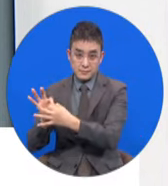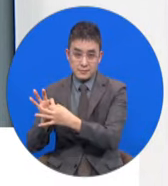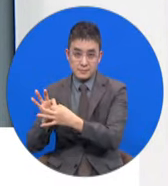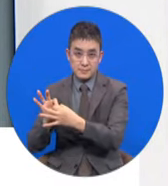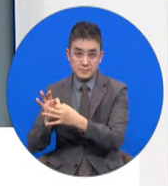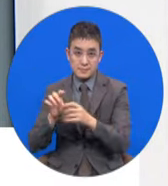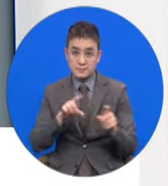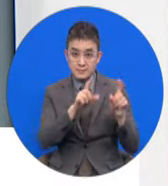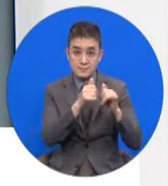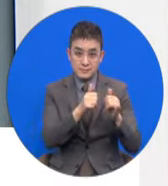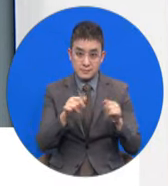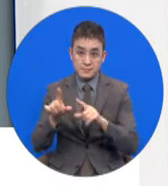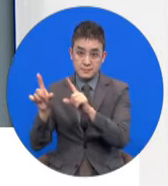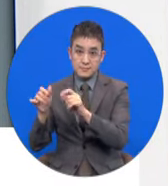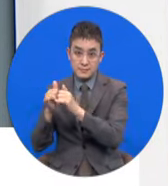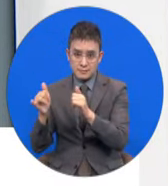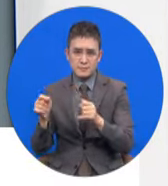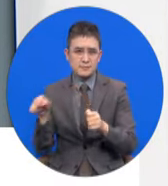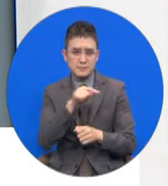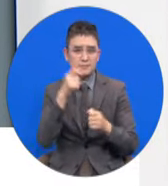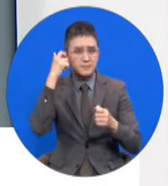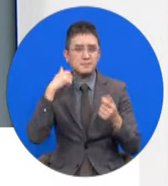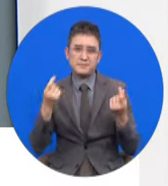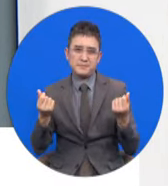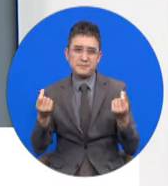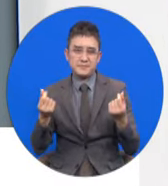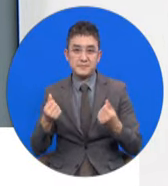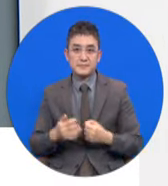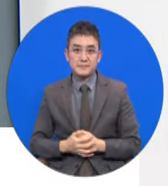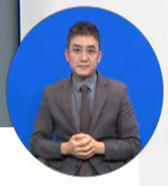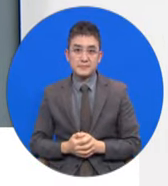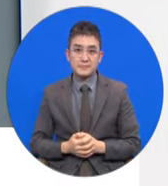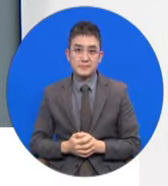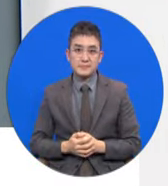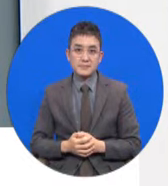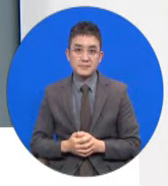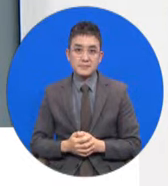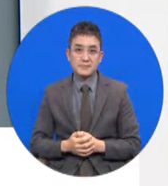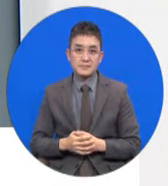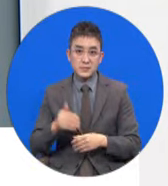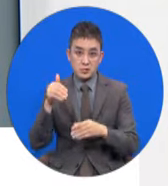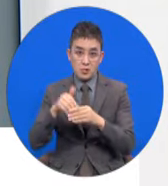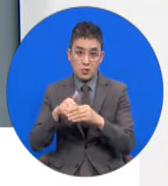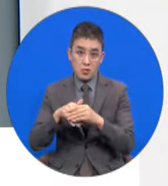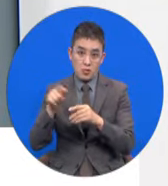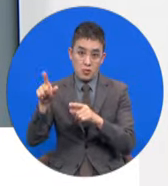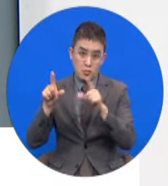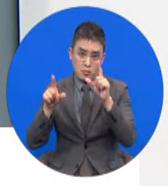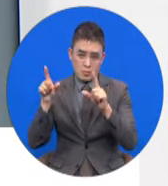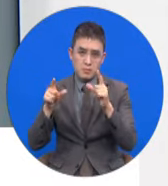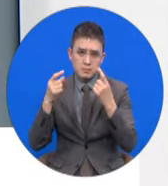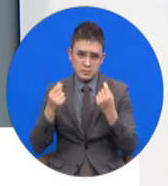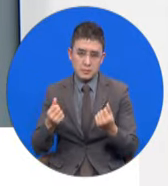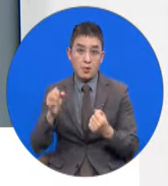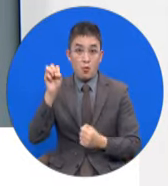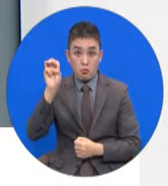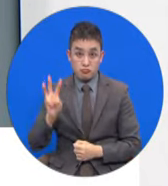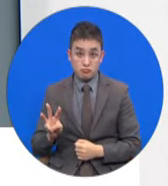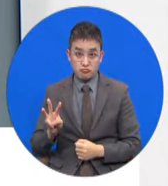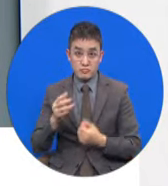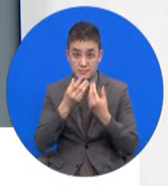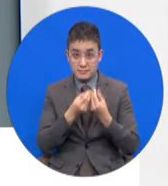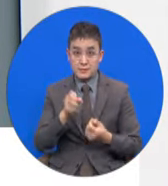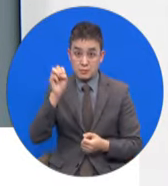유권자와 느낌이 비슷하다는 거죠. 그러니까 선거 행위에 대한 행태가 비슷하다고 우리는 분석을 할 수 있습니다. 예를 들어서 광주에 있는 그